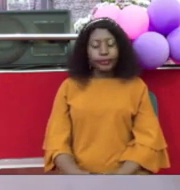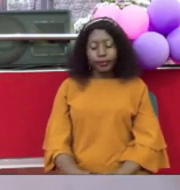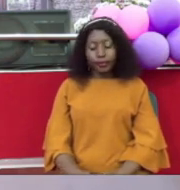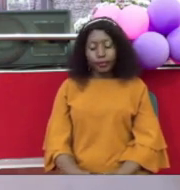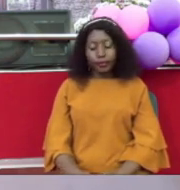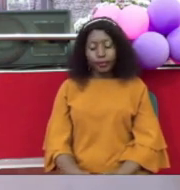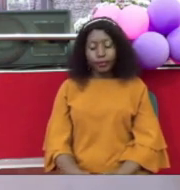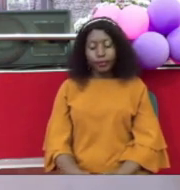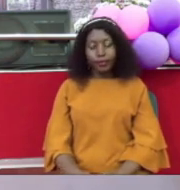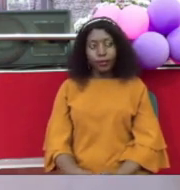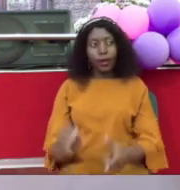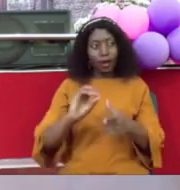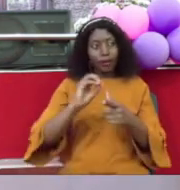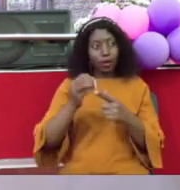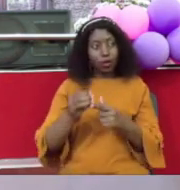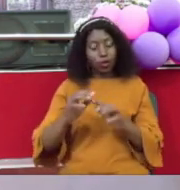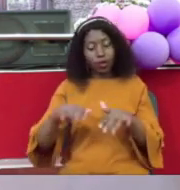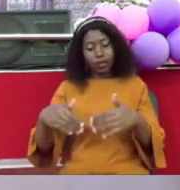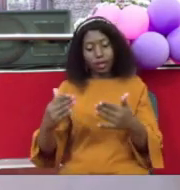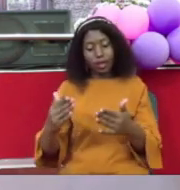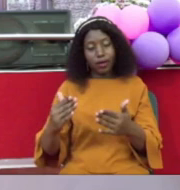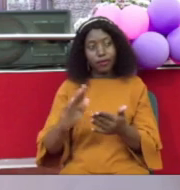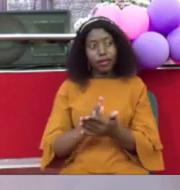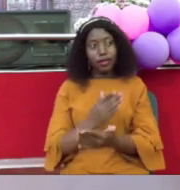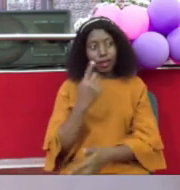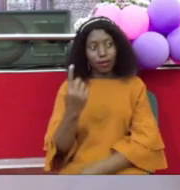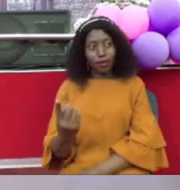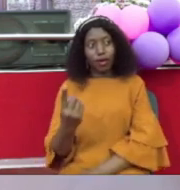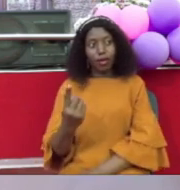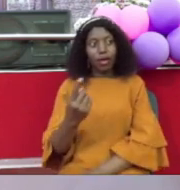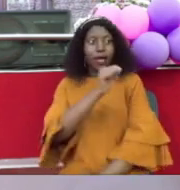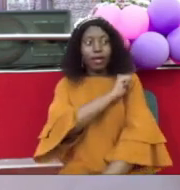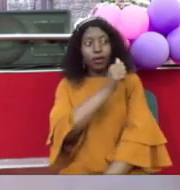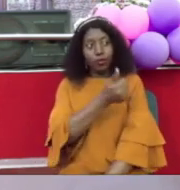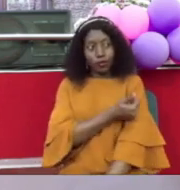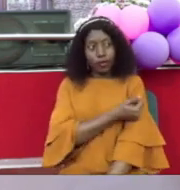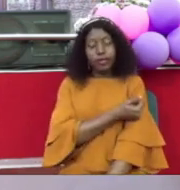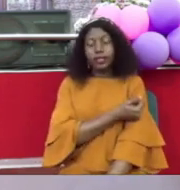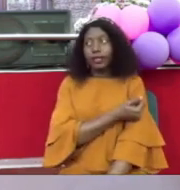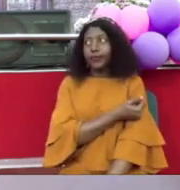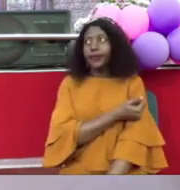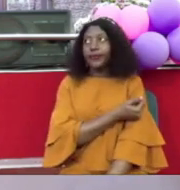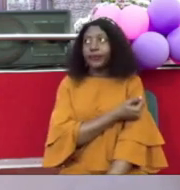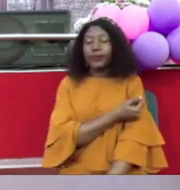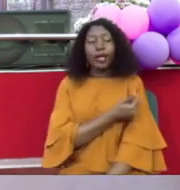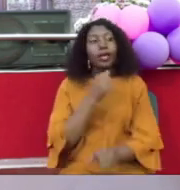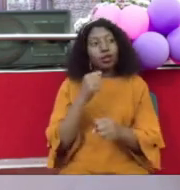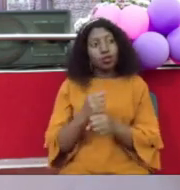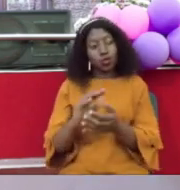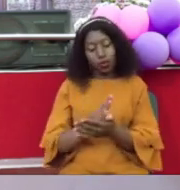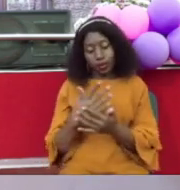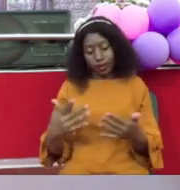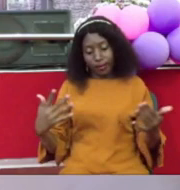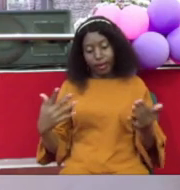Or it is give someone. Ama ni kumpea mtu. The authority. uwezo to do